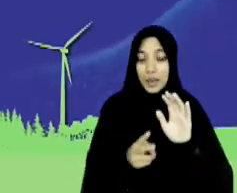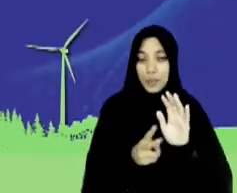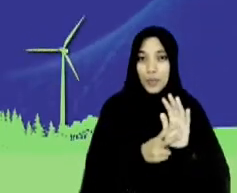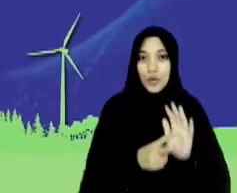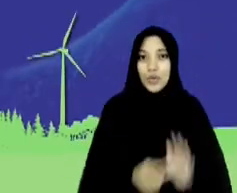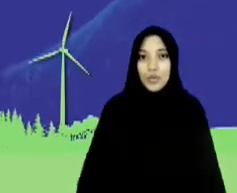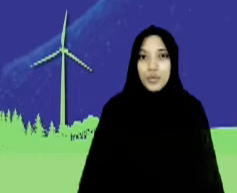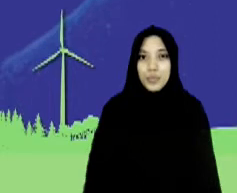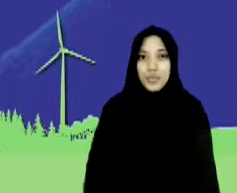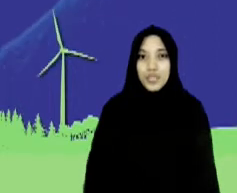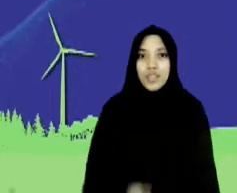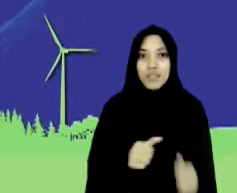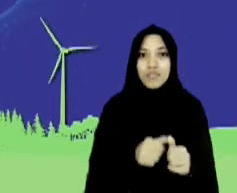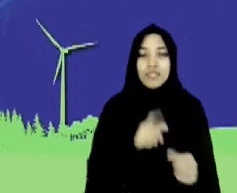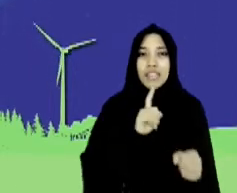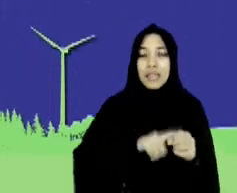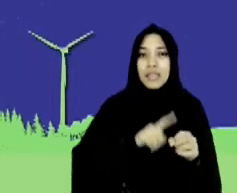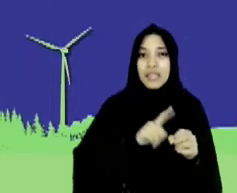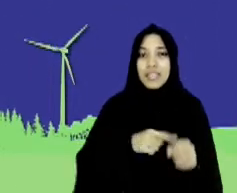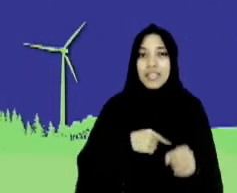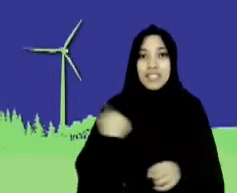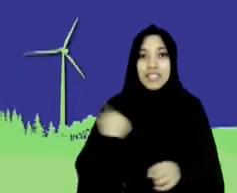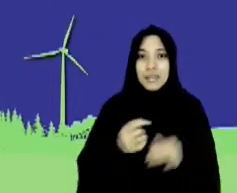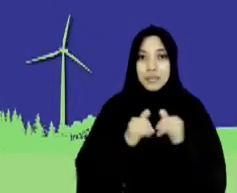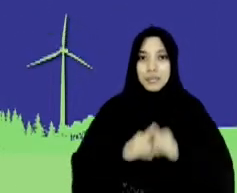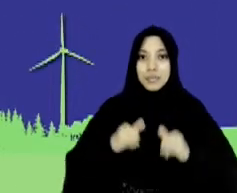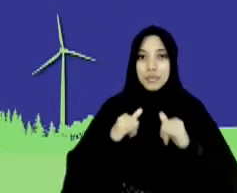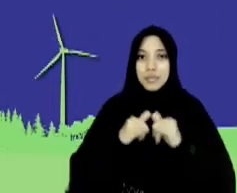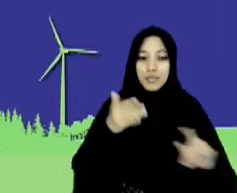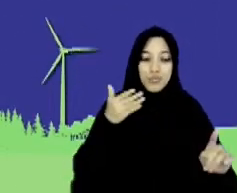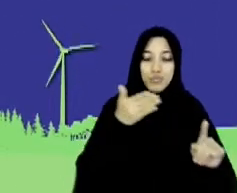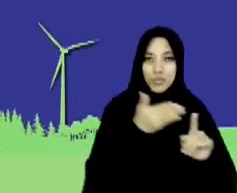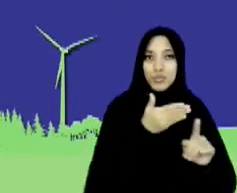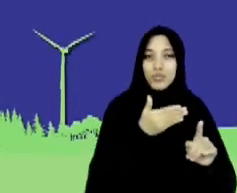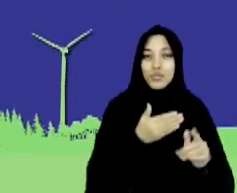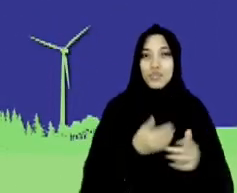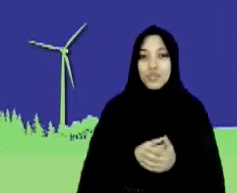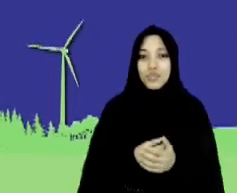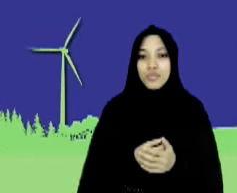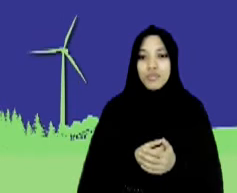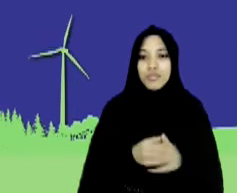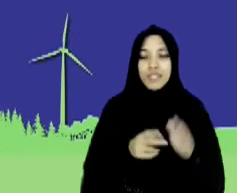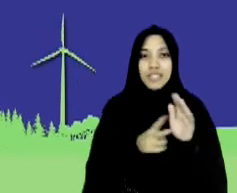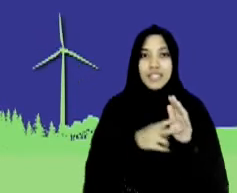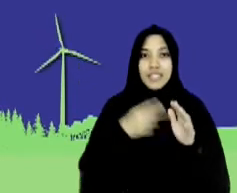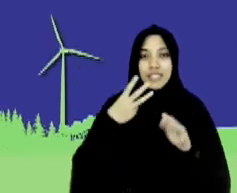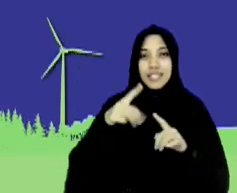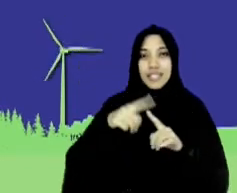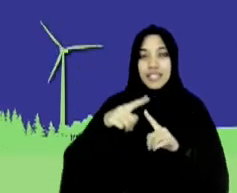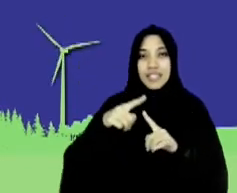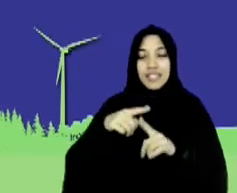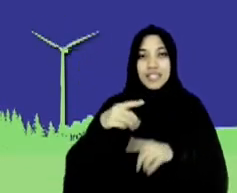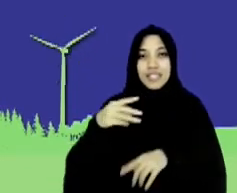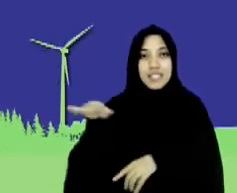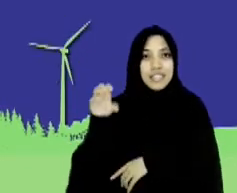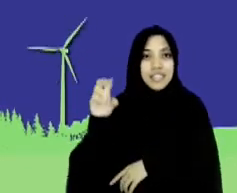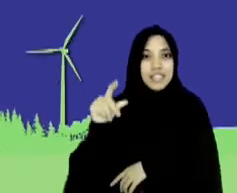eh ujungnya itu kita sama-sama eh menuju Ambisi untuk bisa eh Zero net carbon gitu worldwide ya harapannya